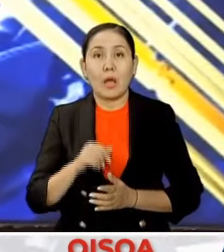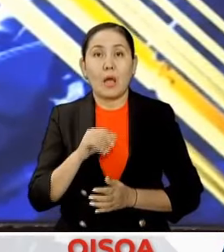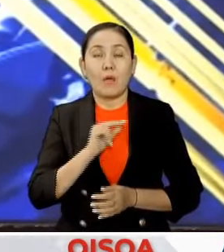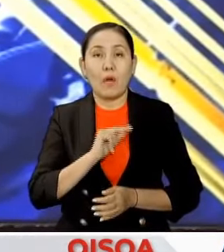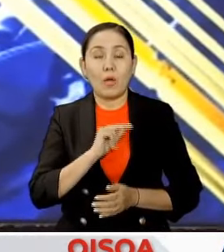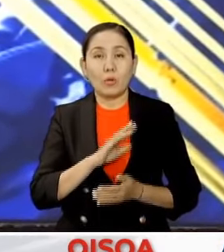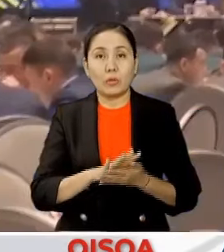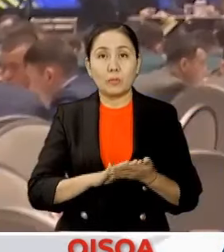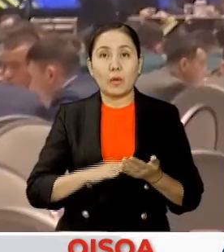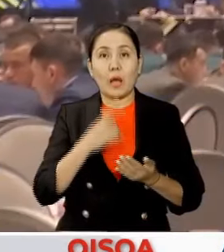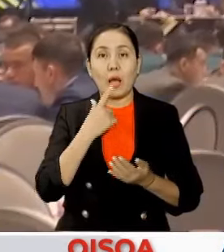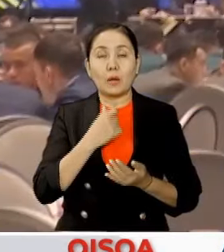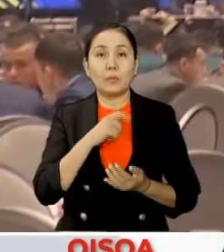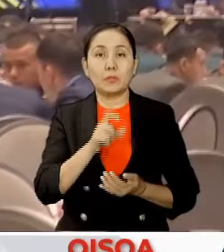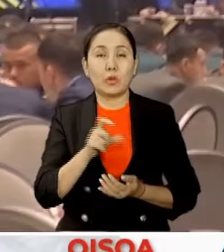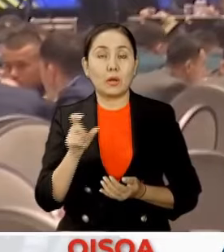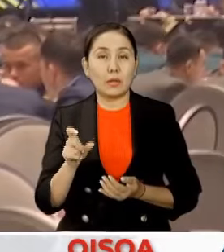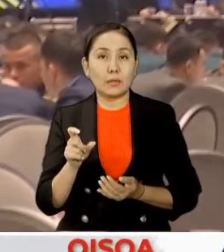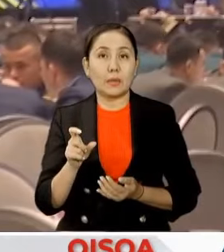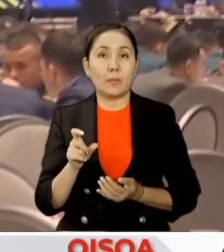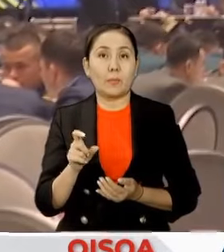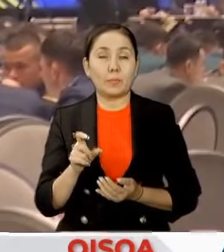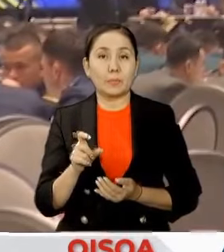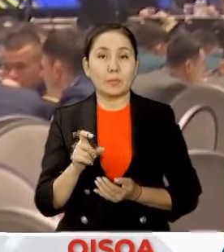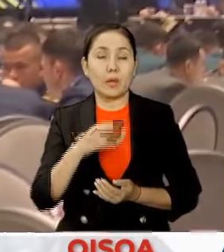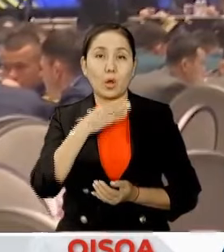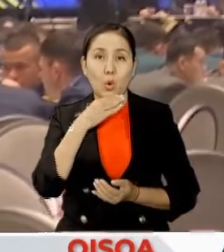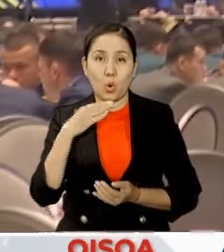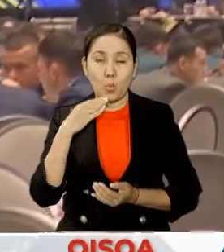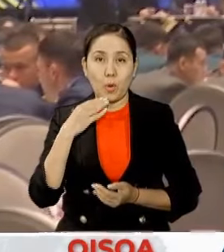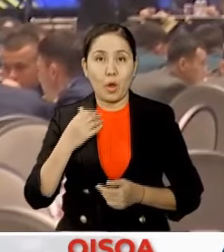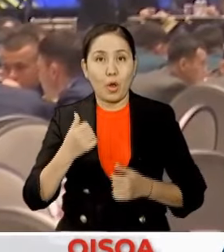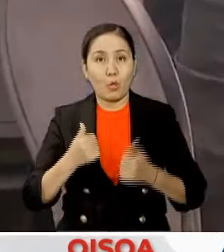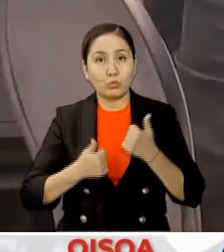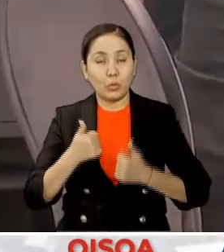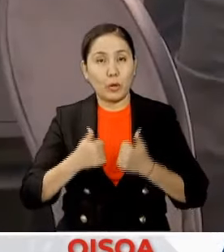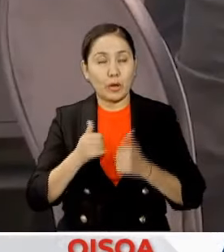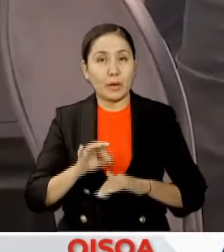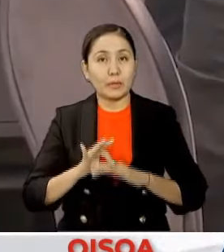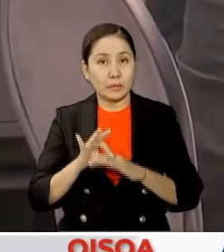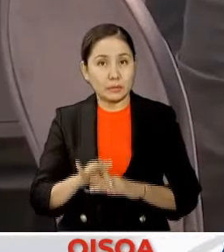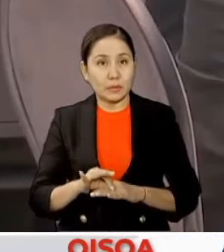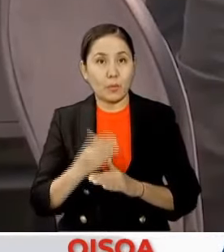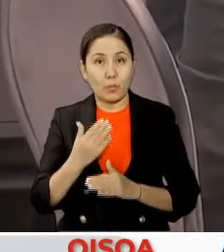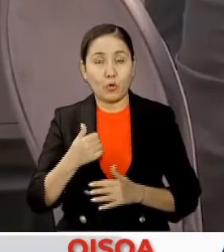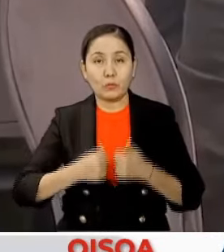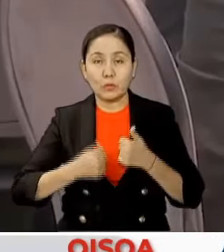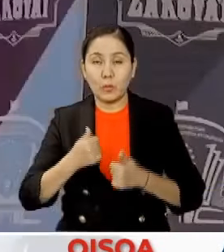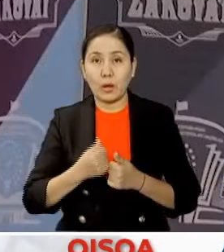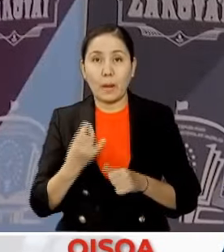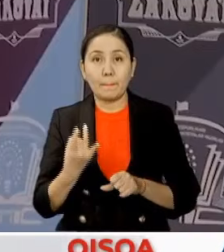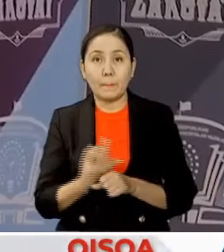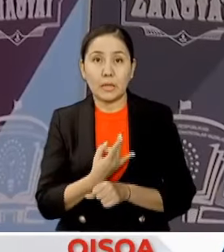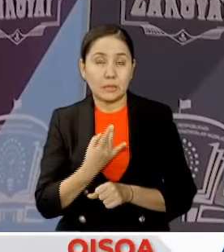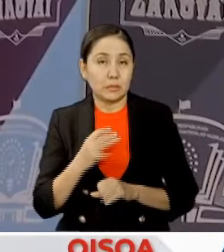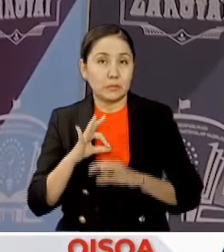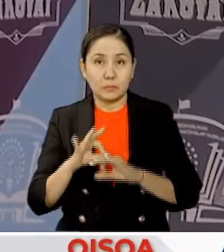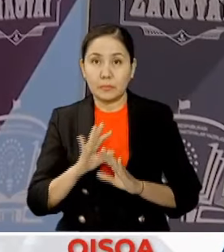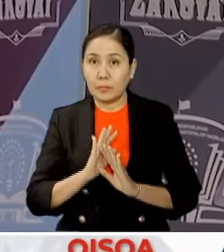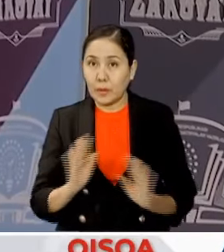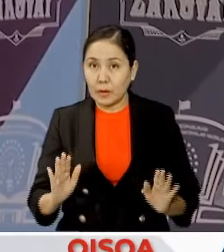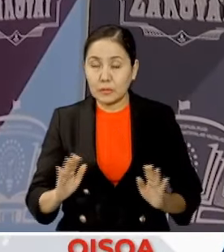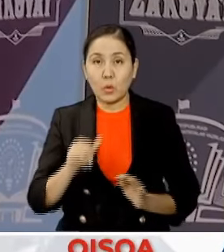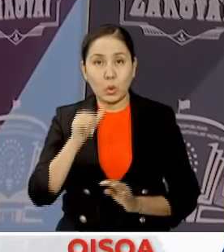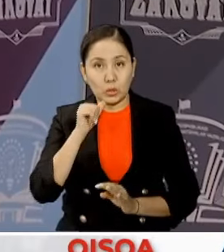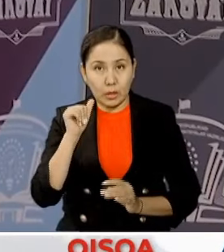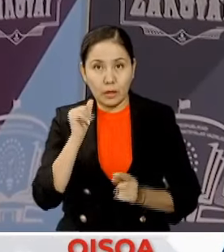davomida harbiy soha vakillariga hammadan ham ko'p musobaqalar tashkil etayotgan ekanmiz. Bu musobaqa birinchi marta tashkil etilayotgani yo'q. O'tgan